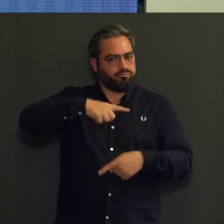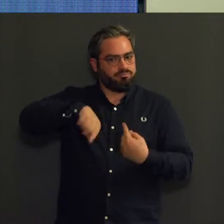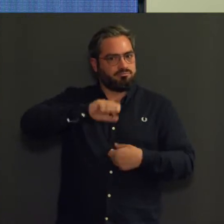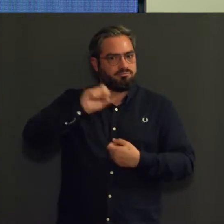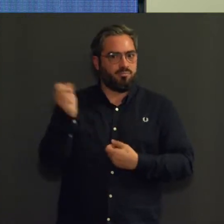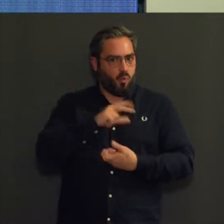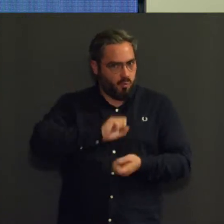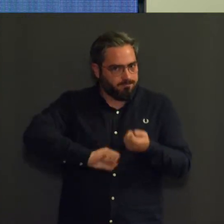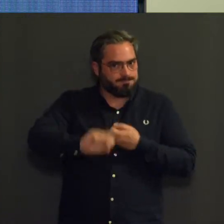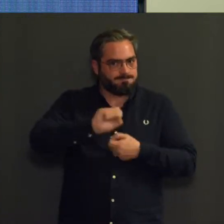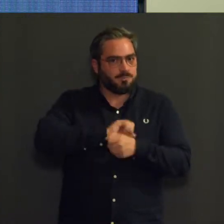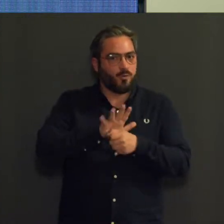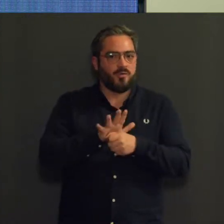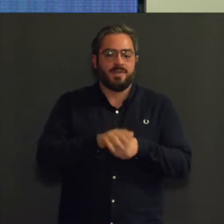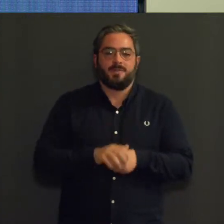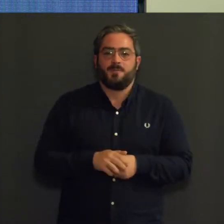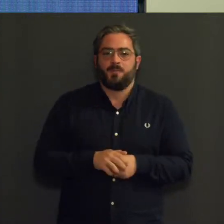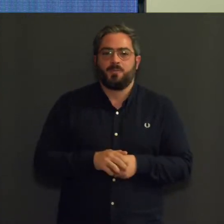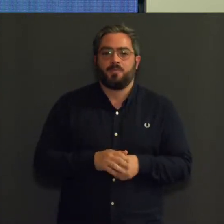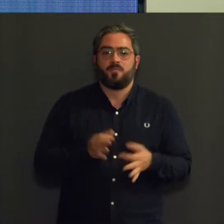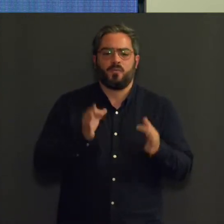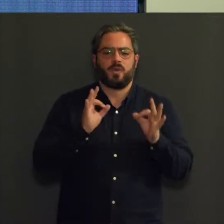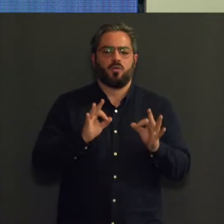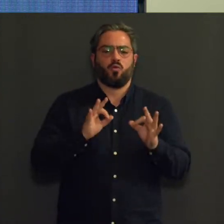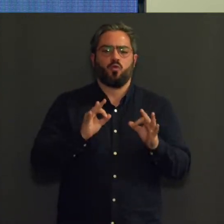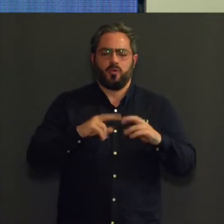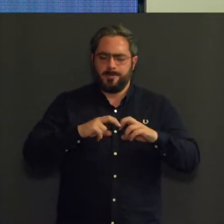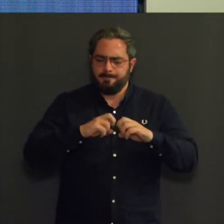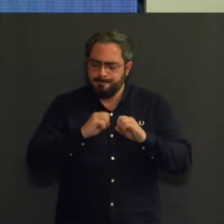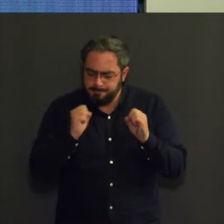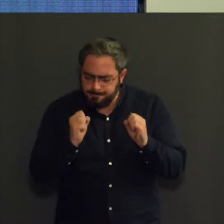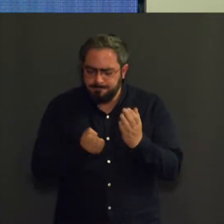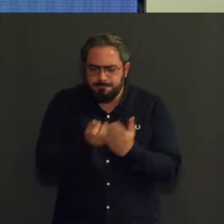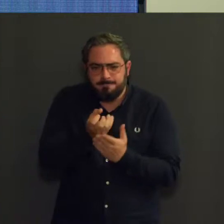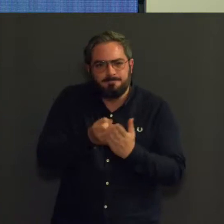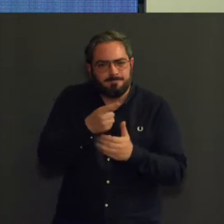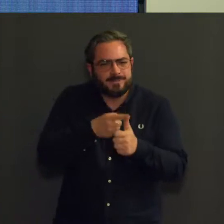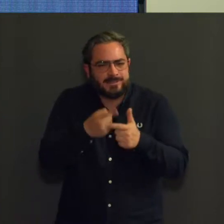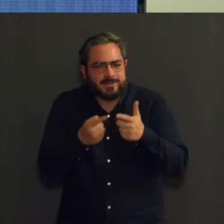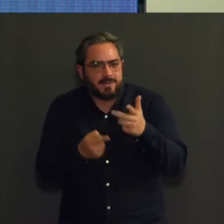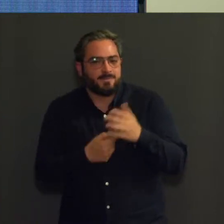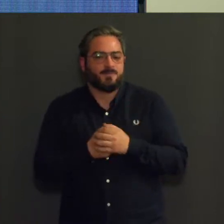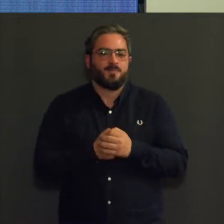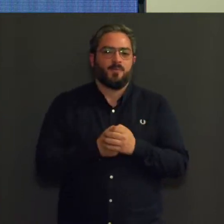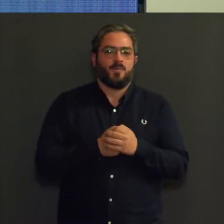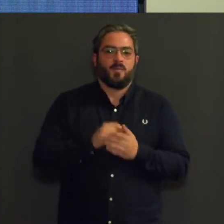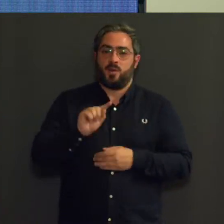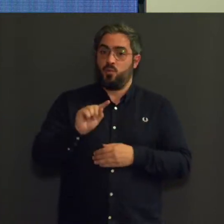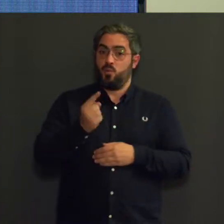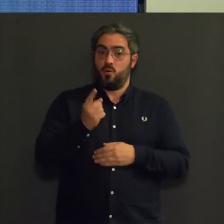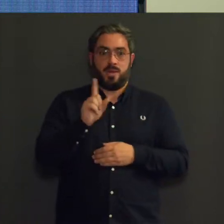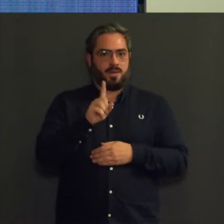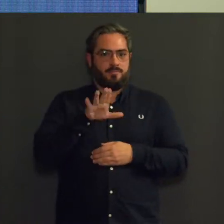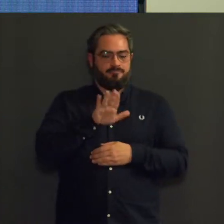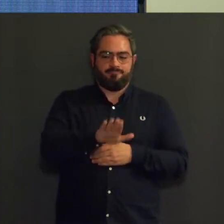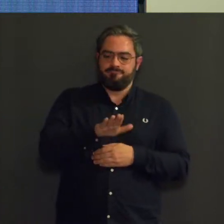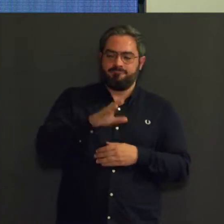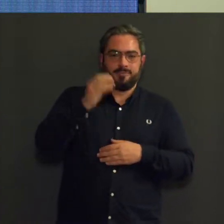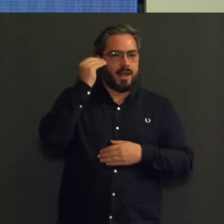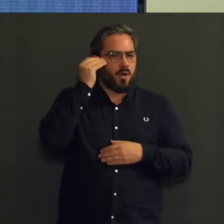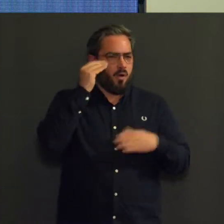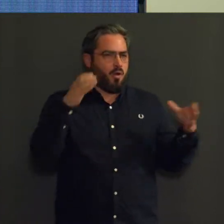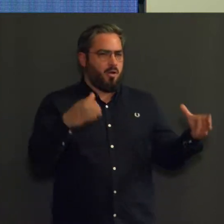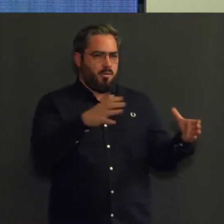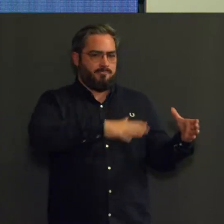le Covid. Alors on va regarder ceci plus en détail ensemble et on va commencer par la population scolaire. On peut